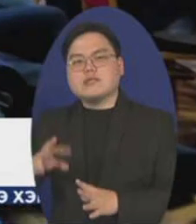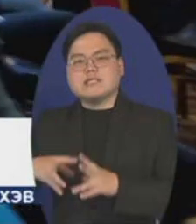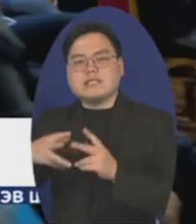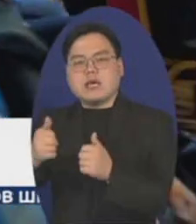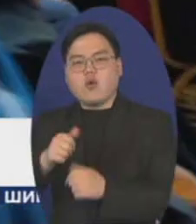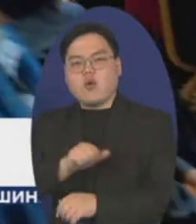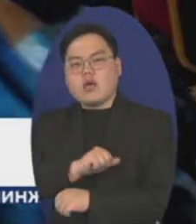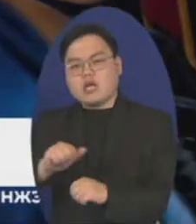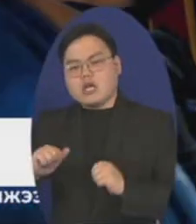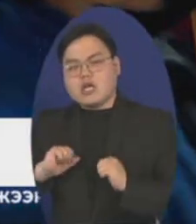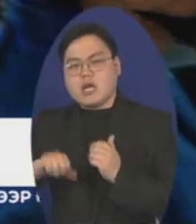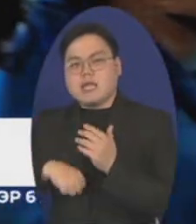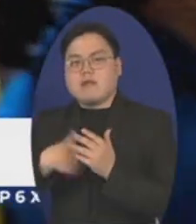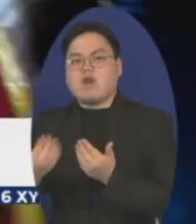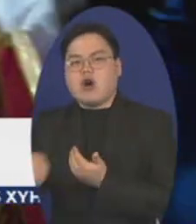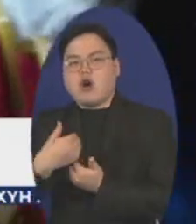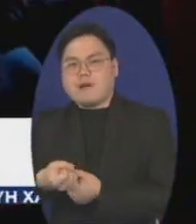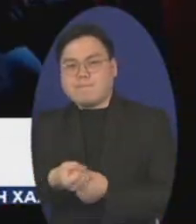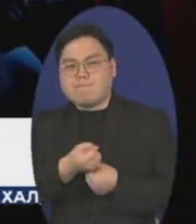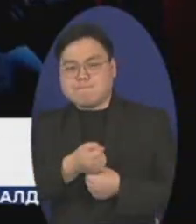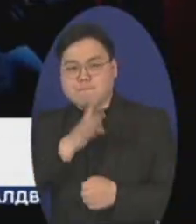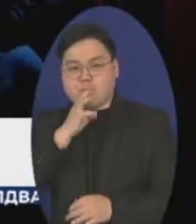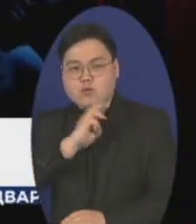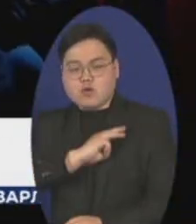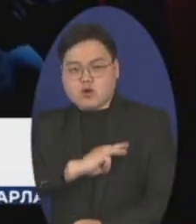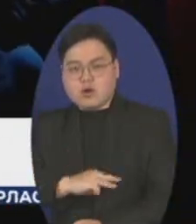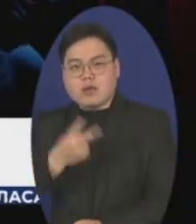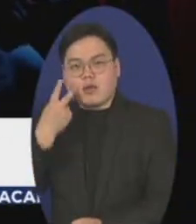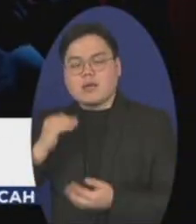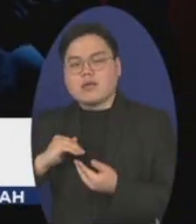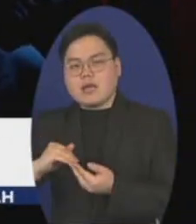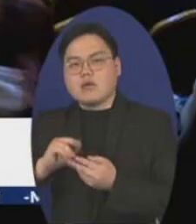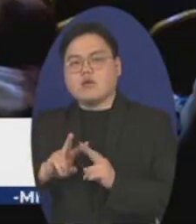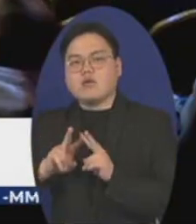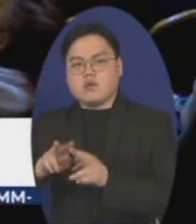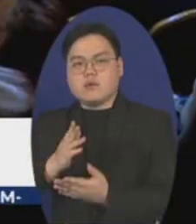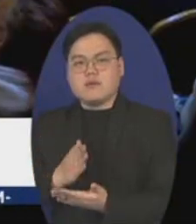нийтийн идэвх оролцоог нэмэгдүүлэхийн тулд энэ мэдчлэн цувралаар танилцуулах юм а. Интернет бол